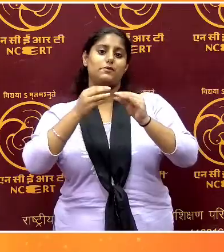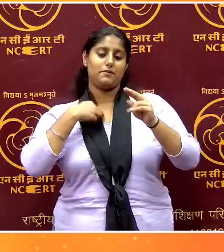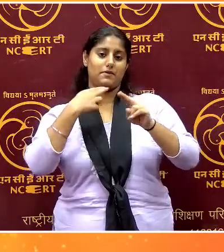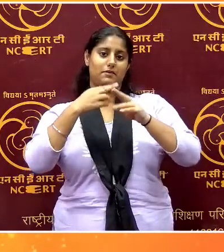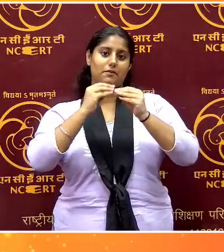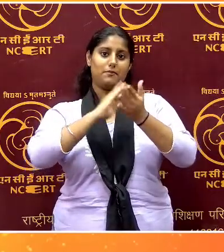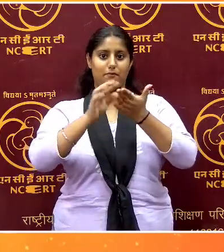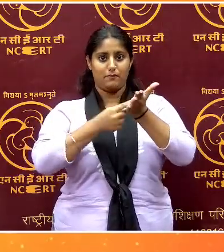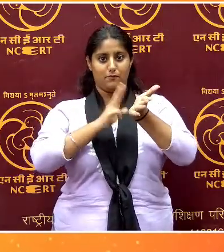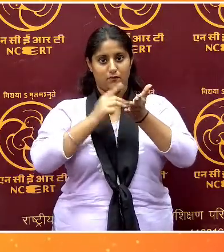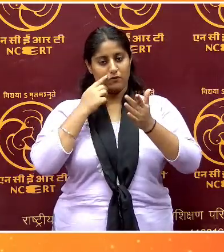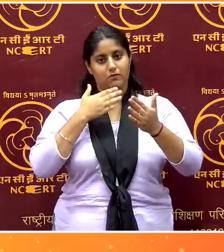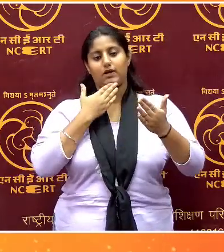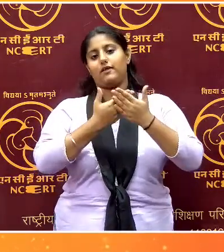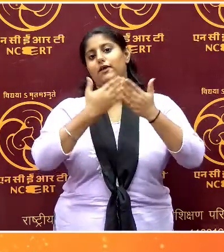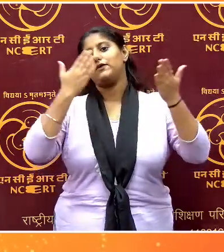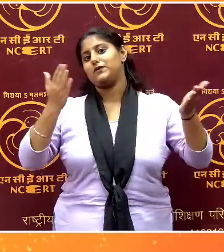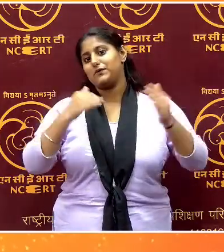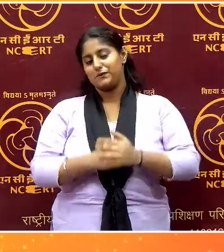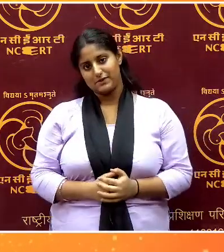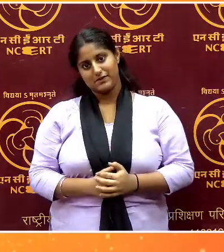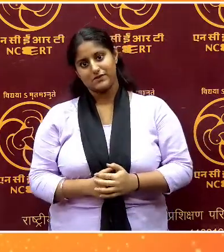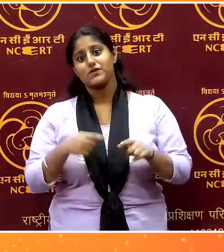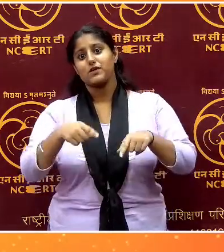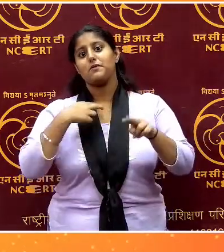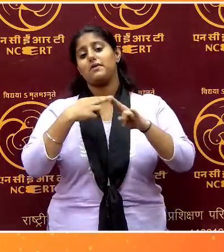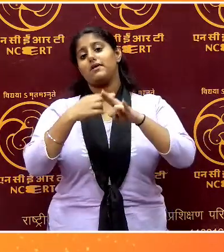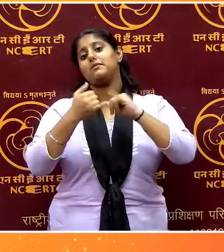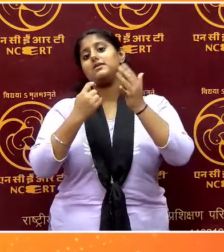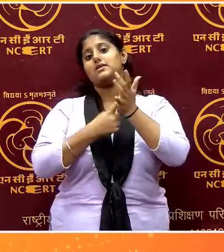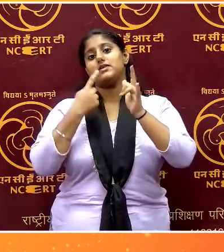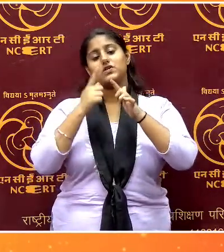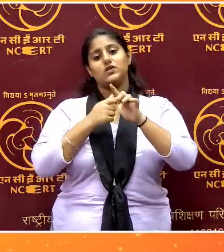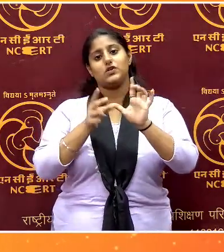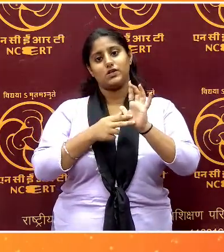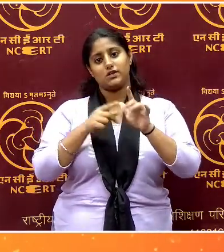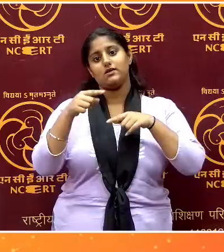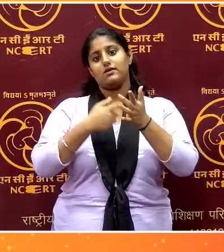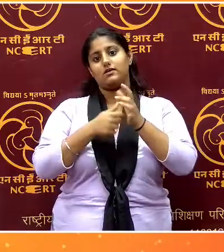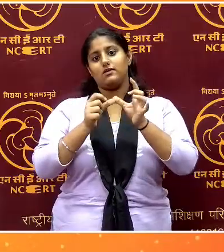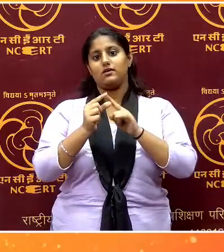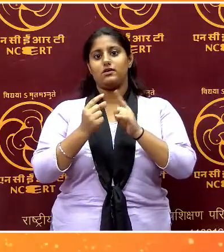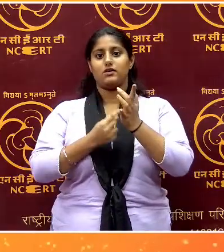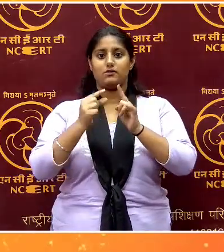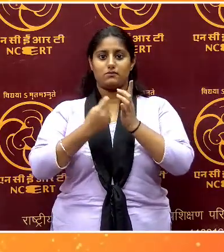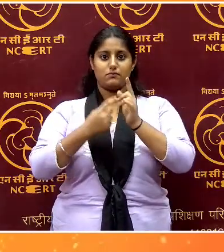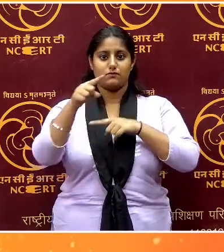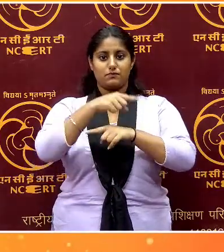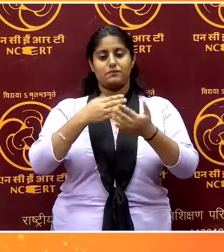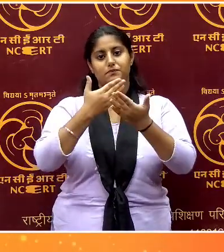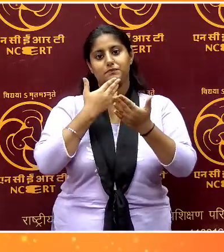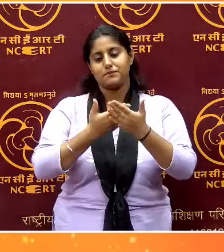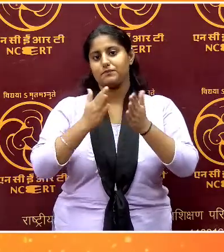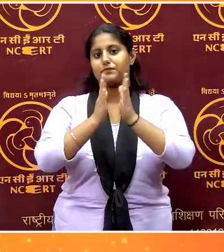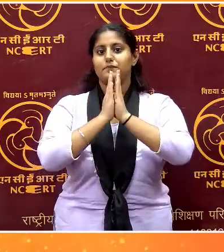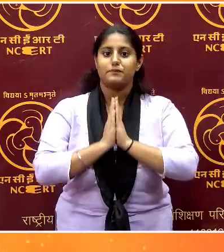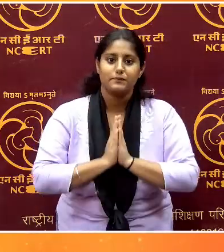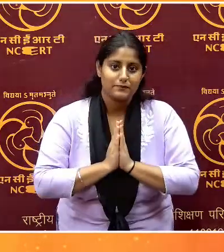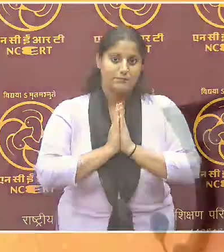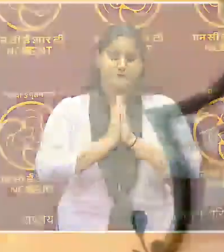ने. भूमि, आपका बहुत बहुत धन्यवाद करते हैं. मैं सृजन राजपूत हूँ. आप सभी से अनुमति लेते हैं. नमस्कार.